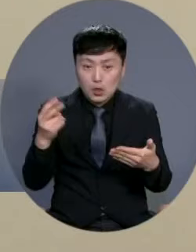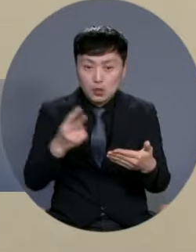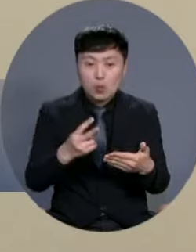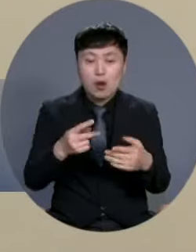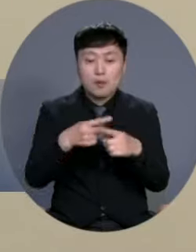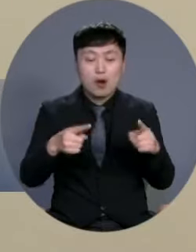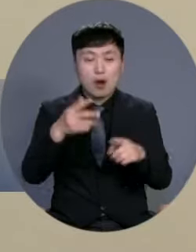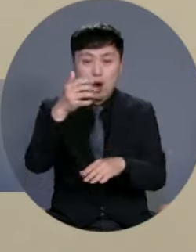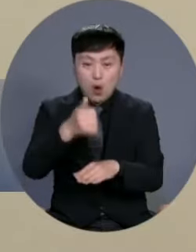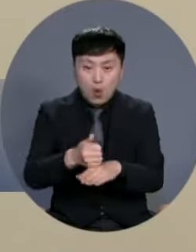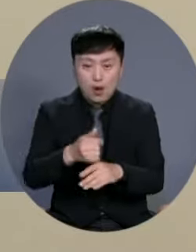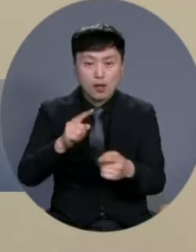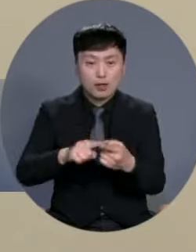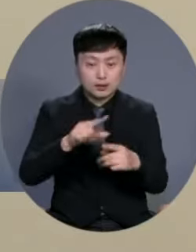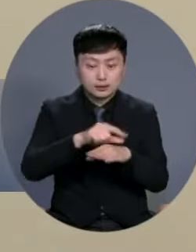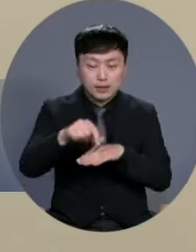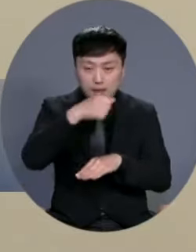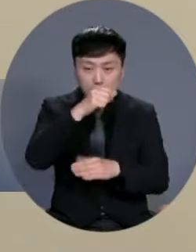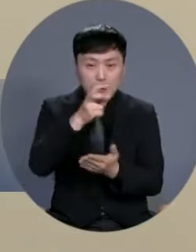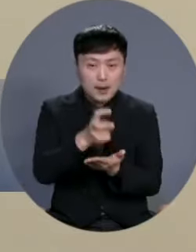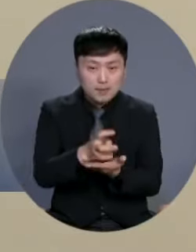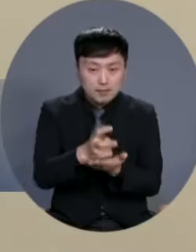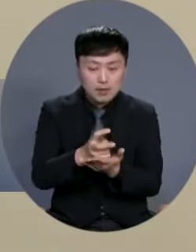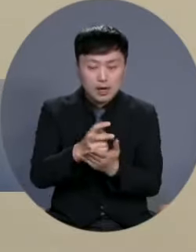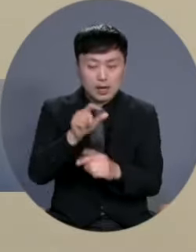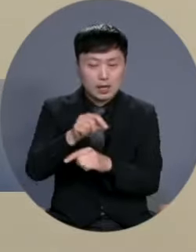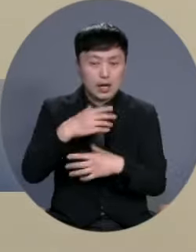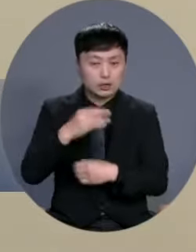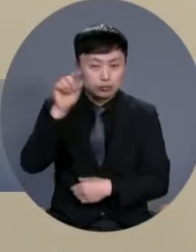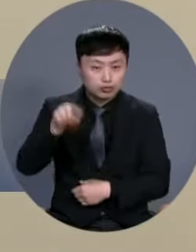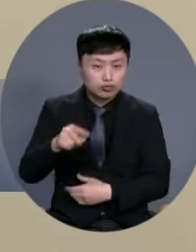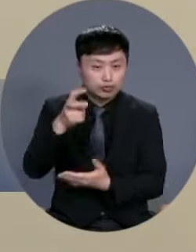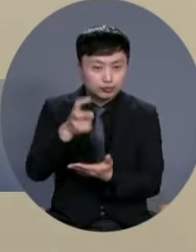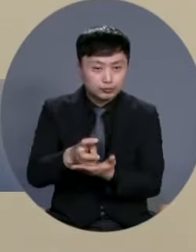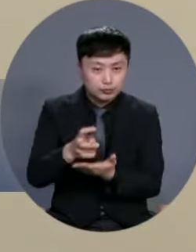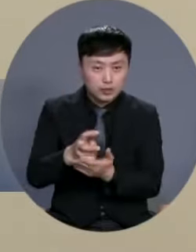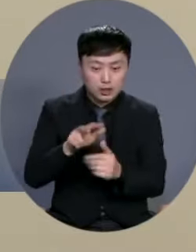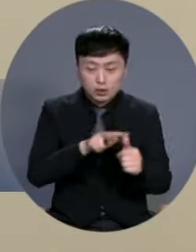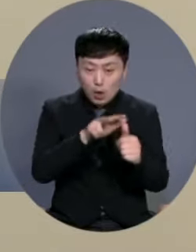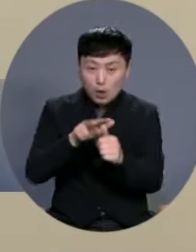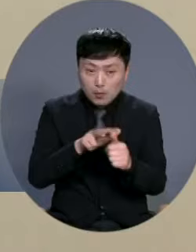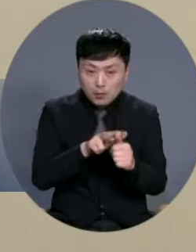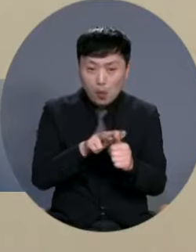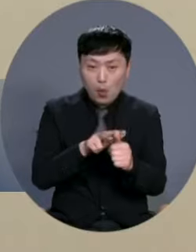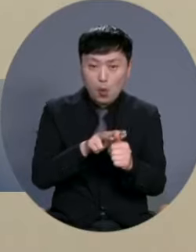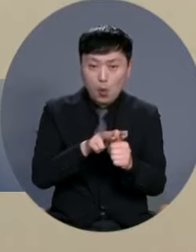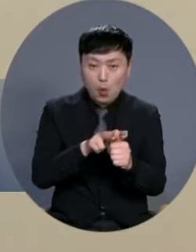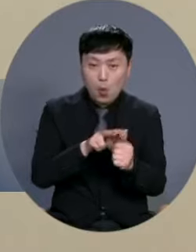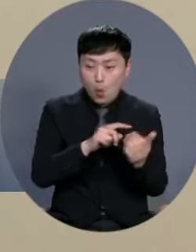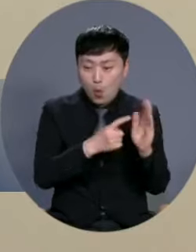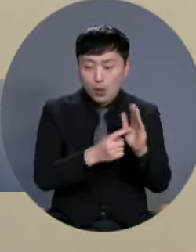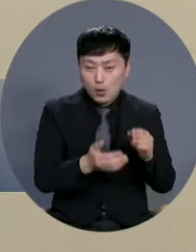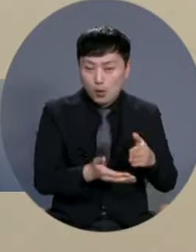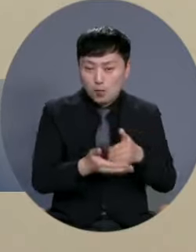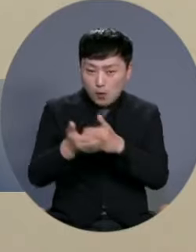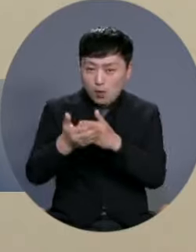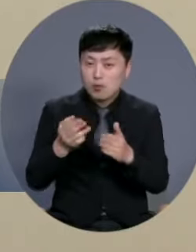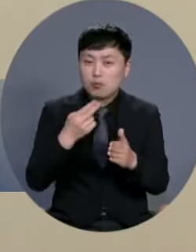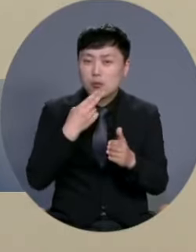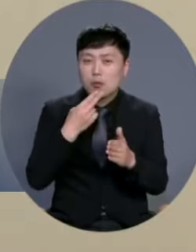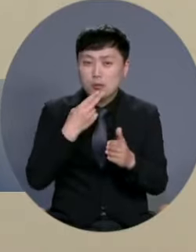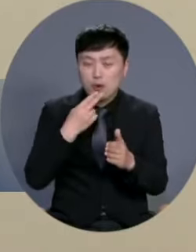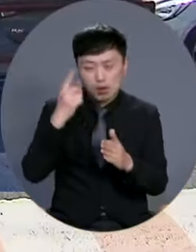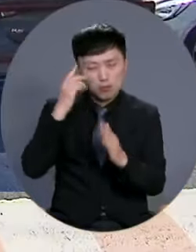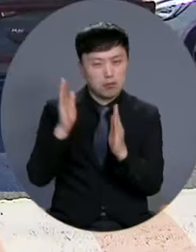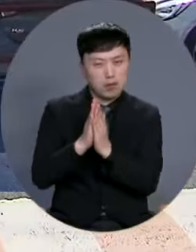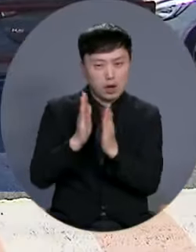지방재정법하고 행안부 예규에 의해서 정보 공개 청구를 하지 않아도 이제 인터넷 홈페이지에 공개를